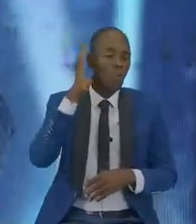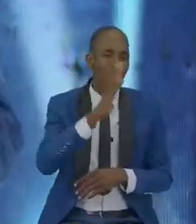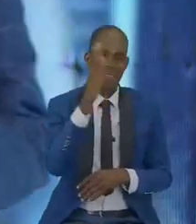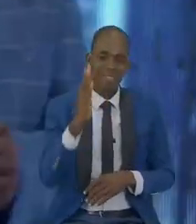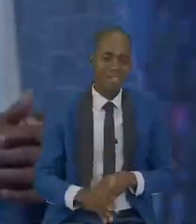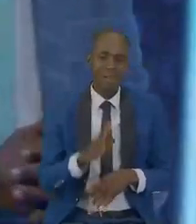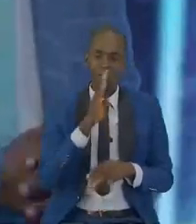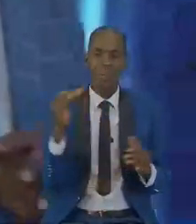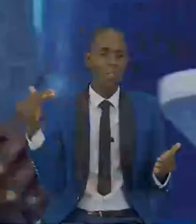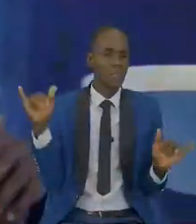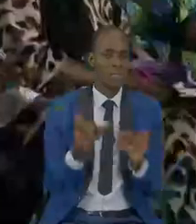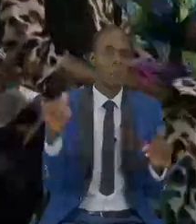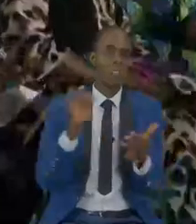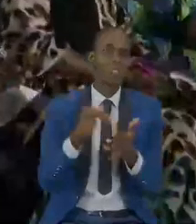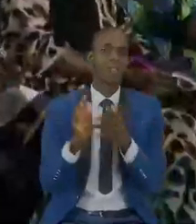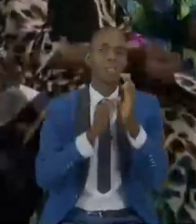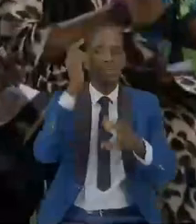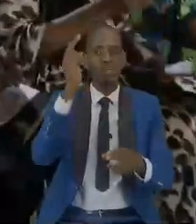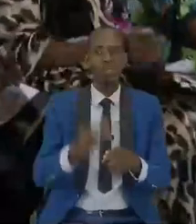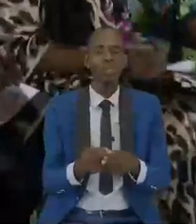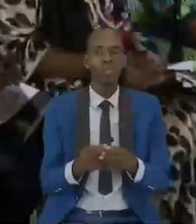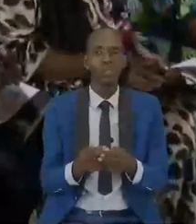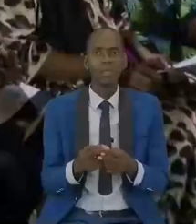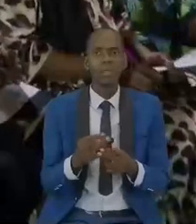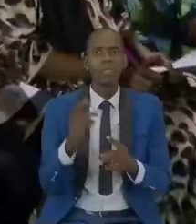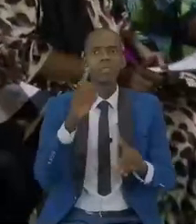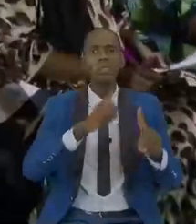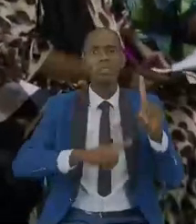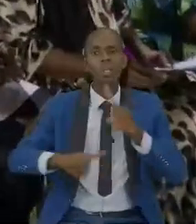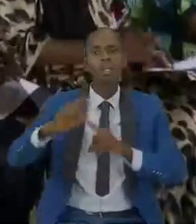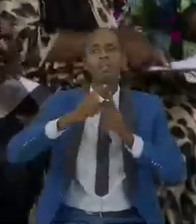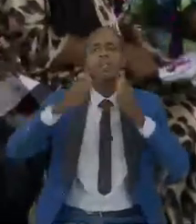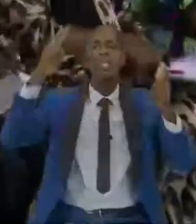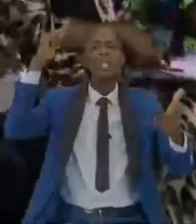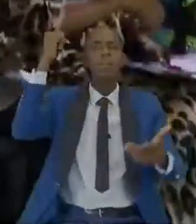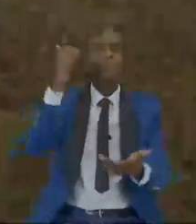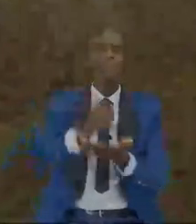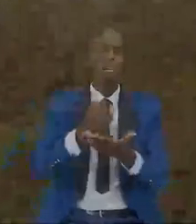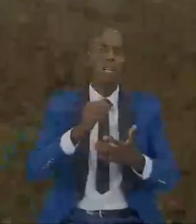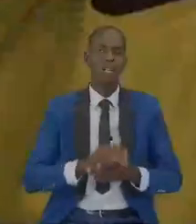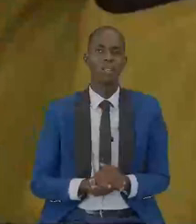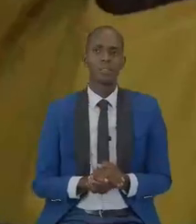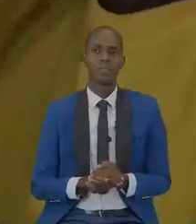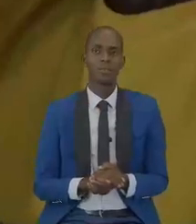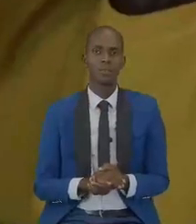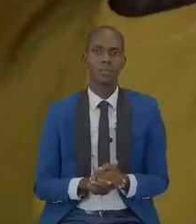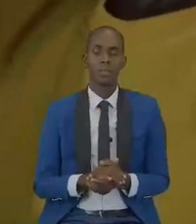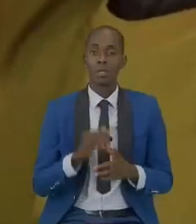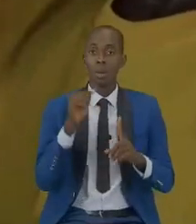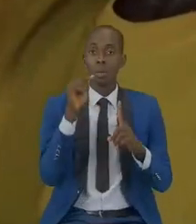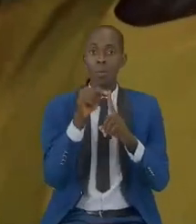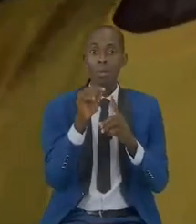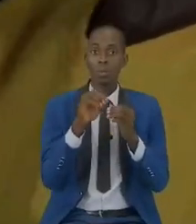transformer ta vie et tu ne seras plus le même au nom de Jésus-Christ. Et quelqu'un là-bas